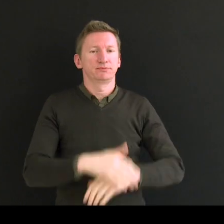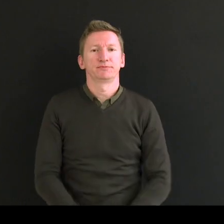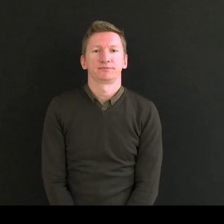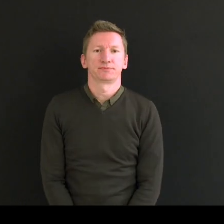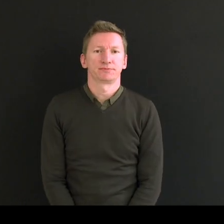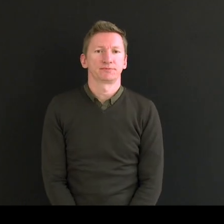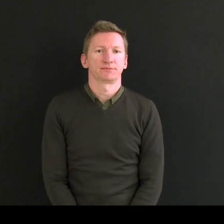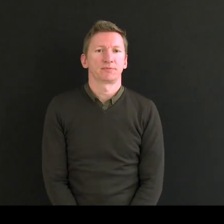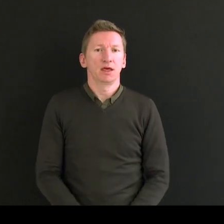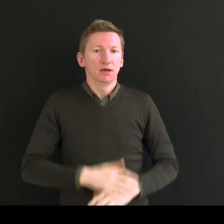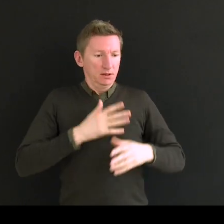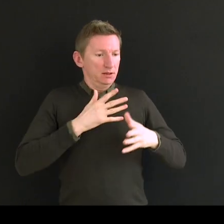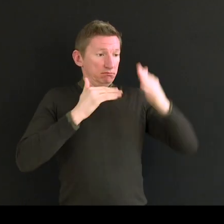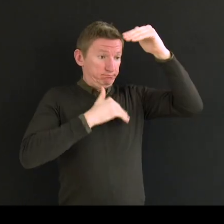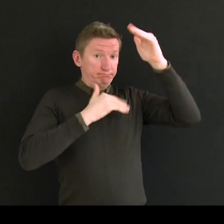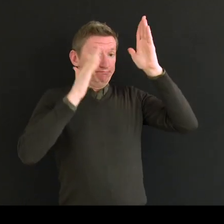distance.